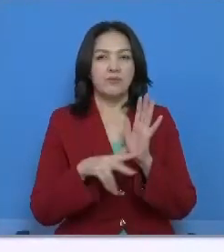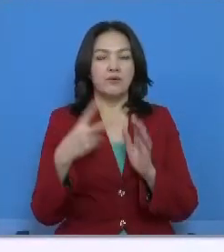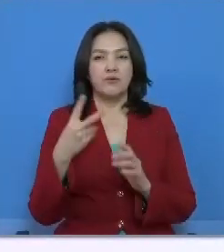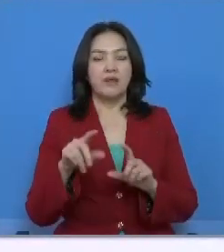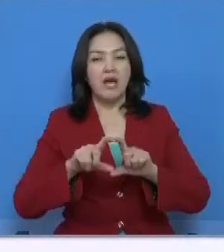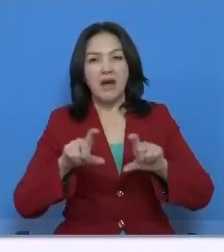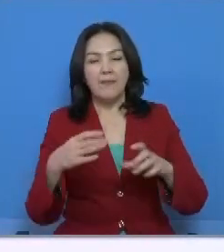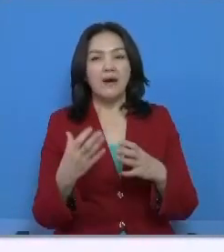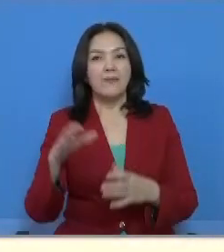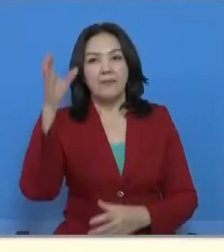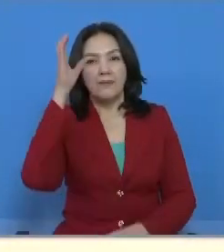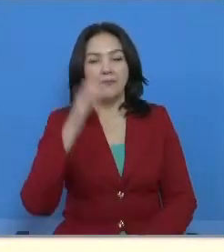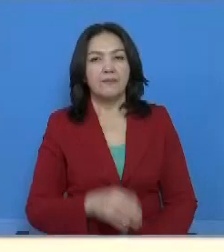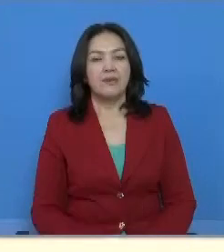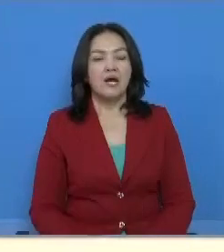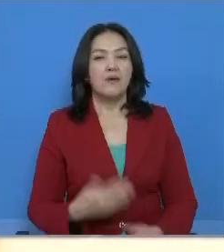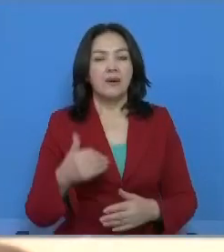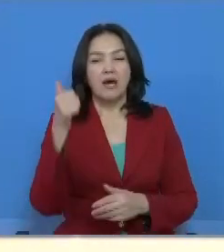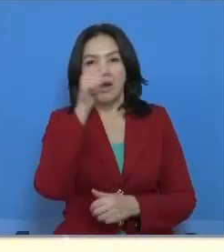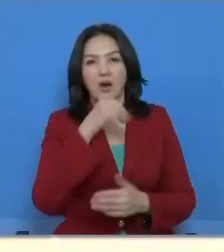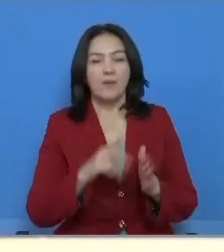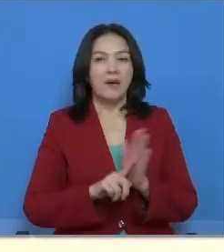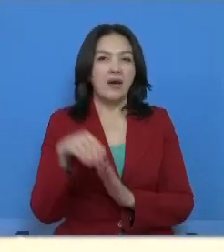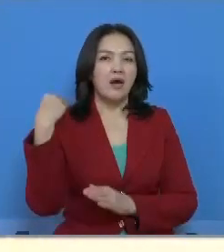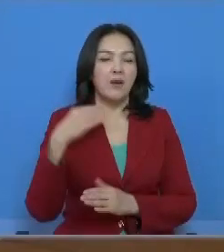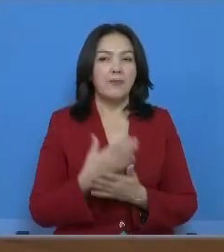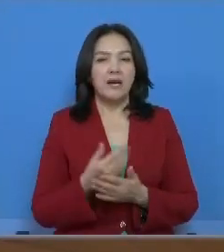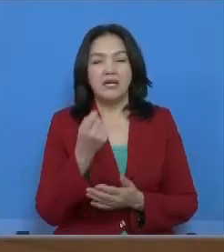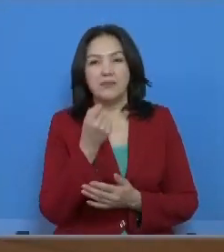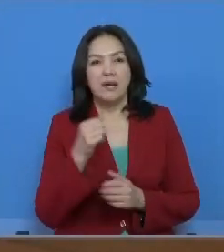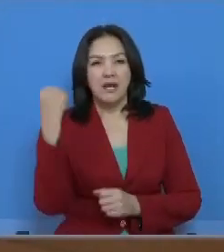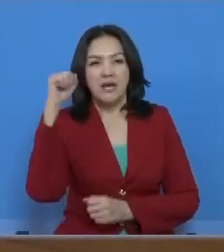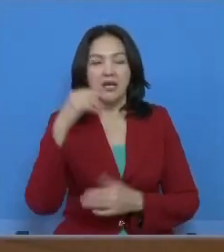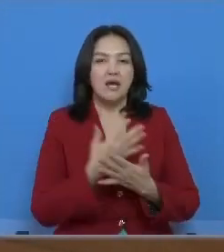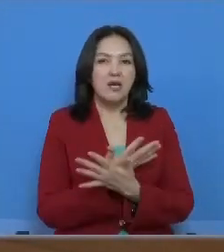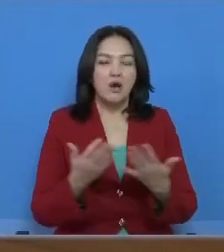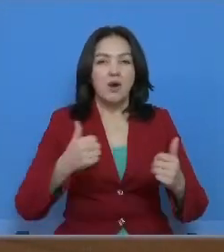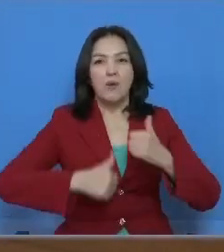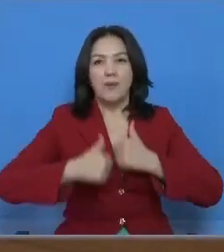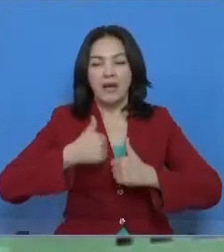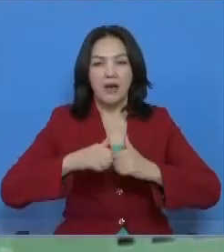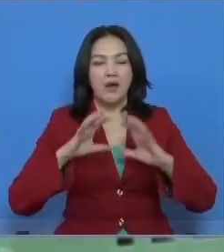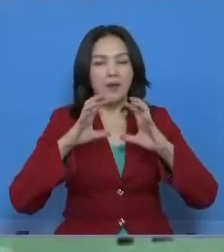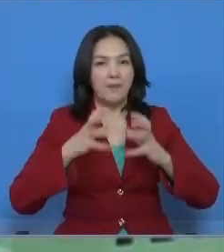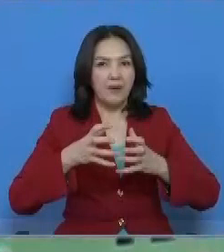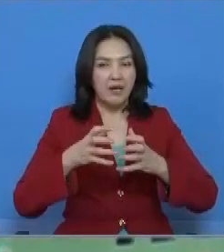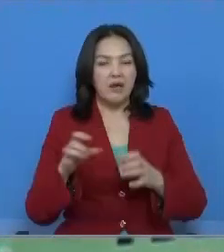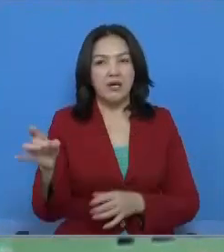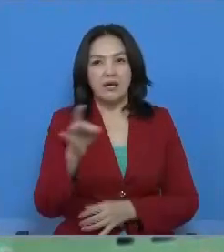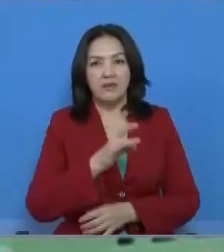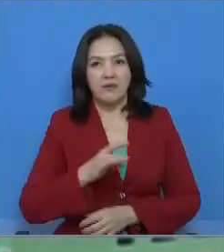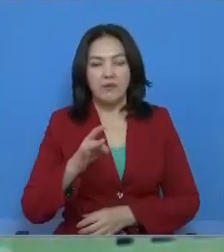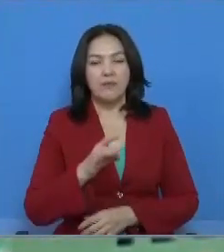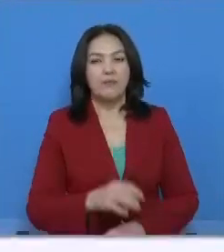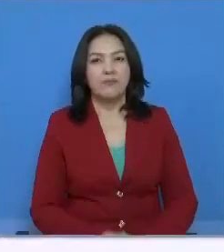282 организаций образования. Этот год принес актюбинским школьникам немало побед в различных конкурсах международного,